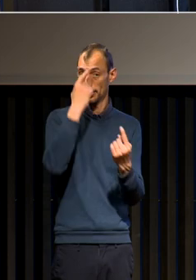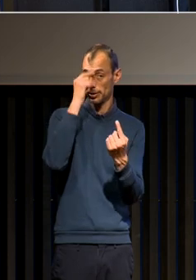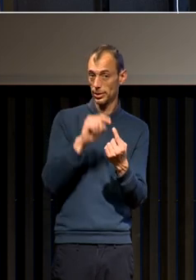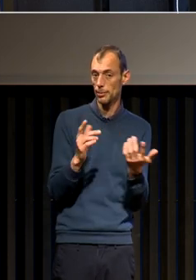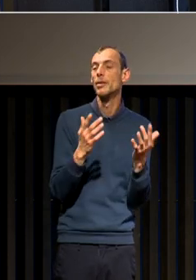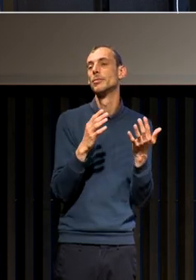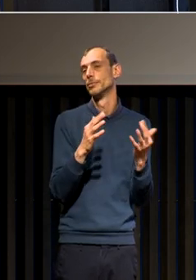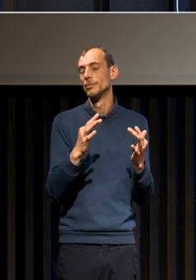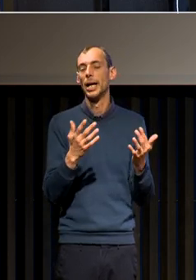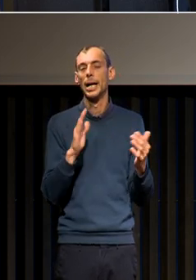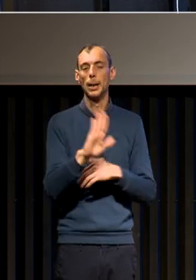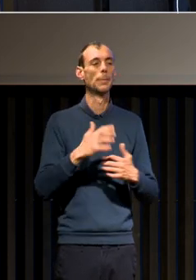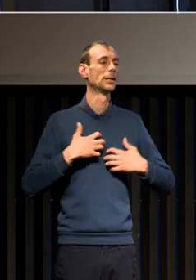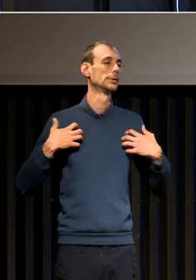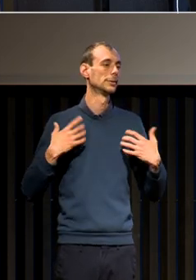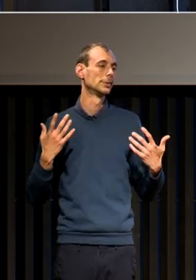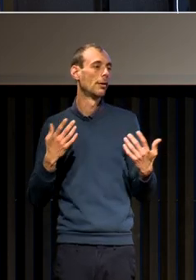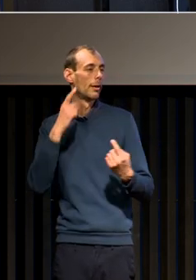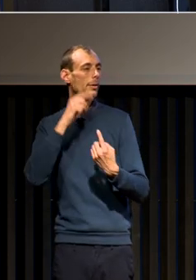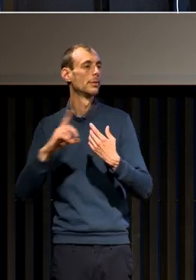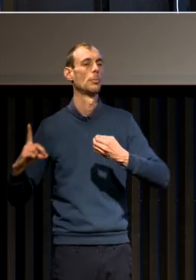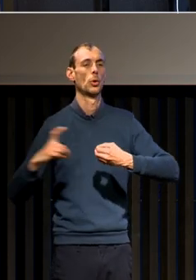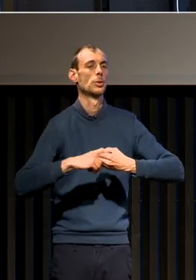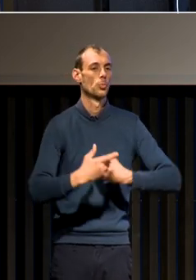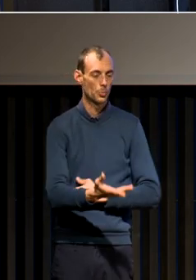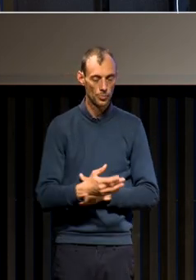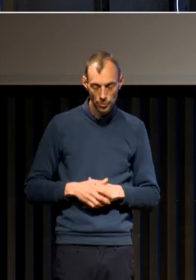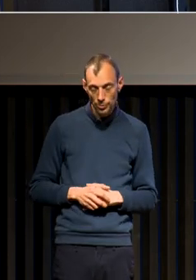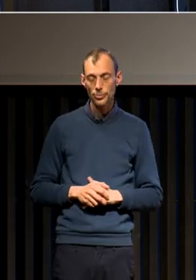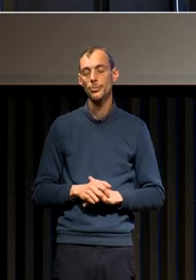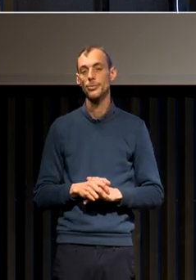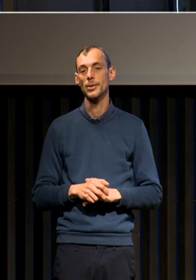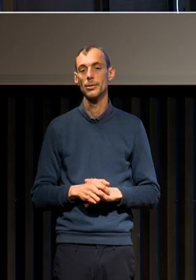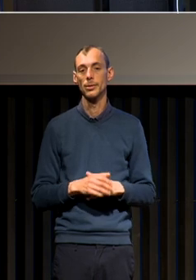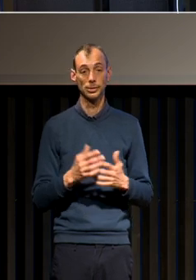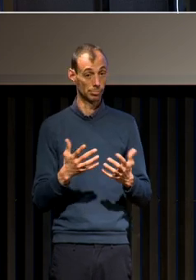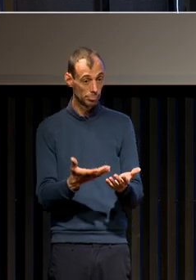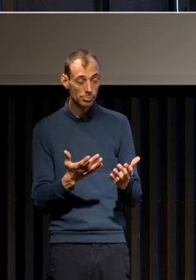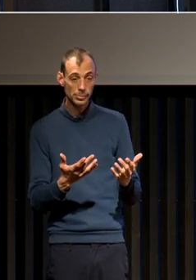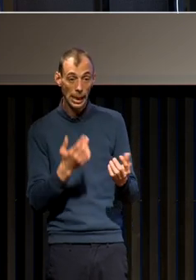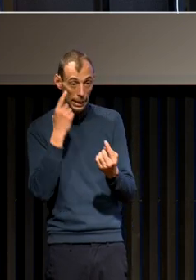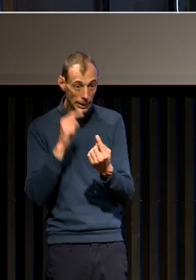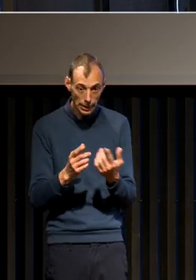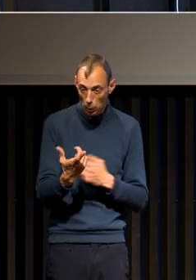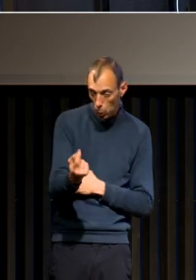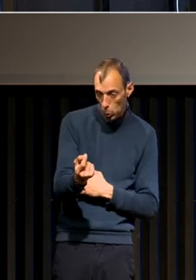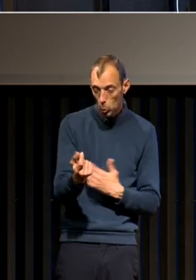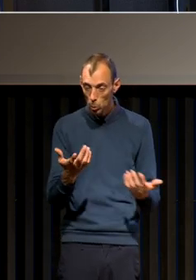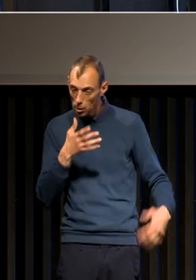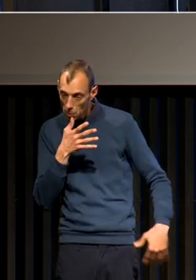la procréation, n'est plus destinée à remédier à l'infertilité d'un couple.